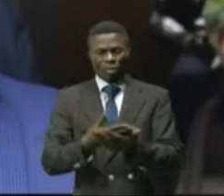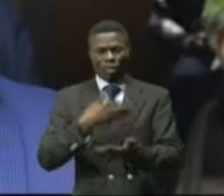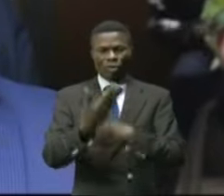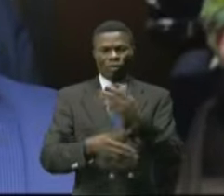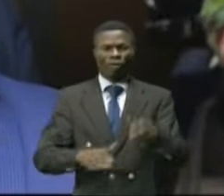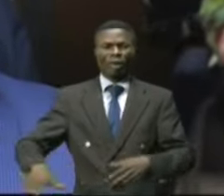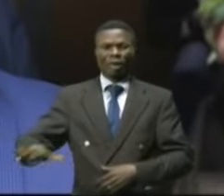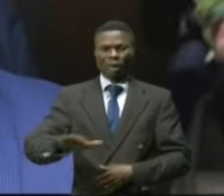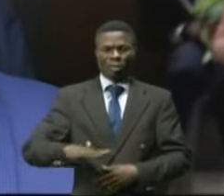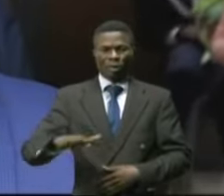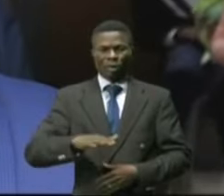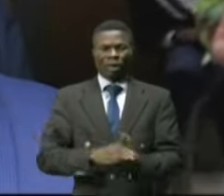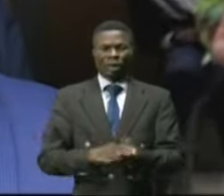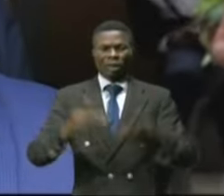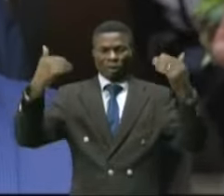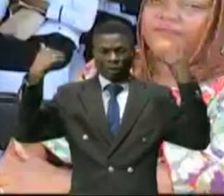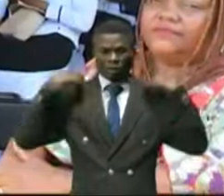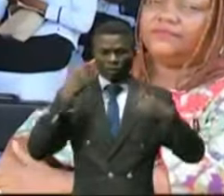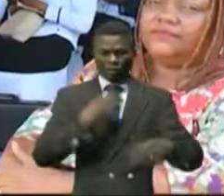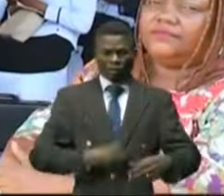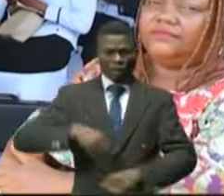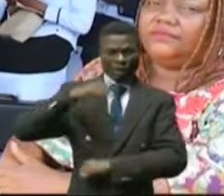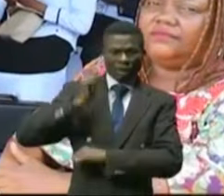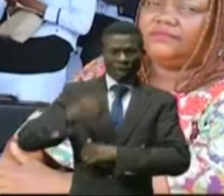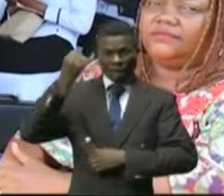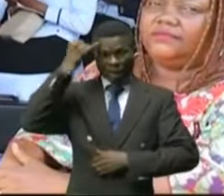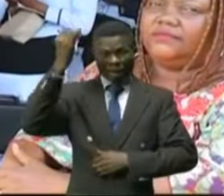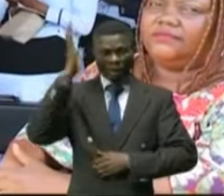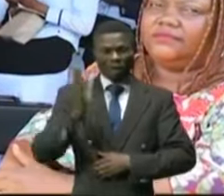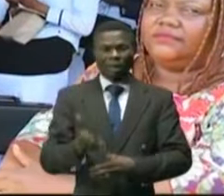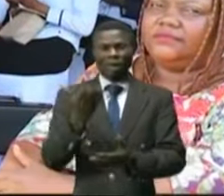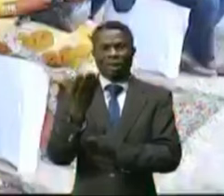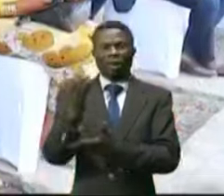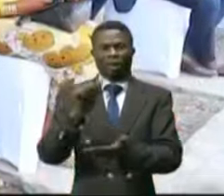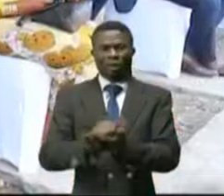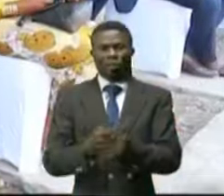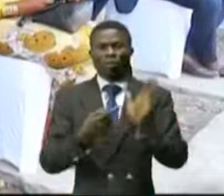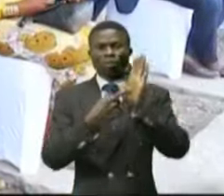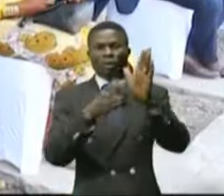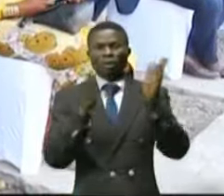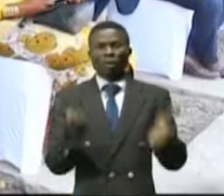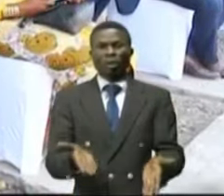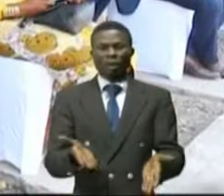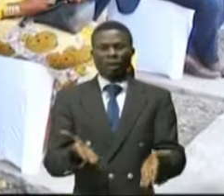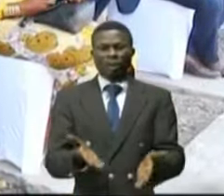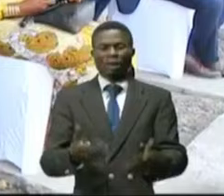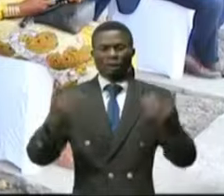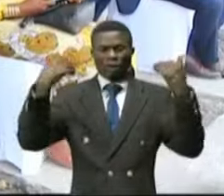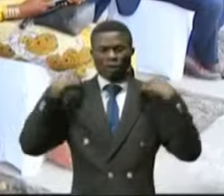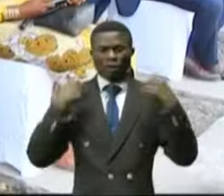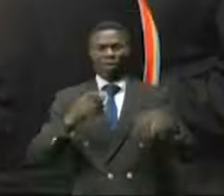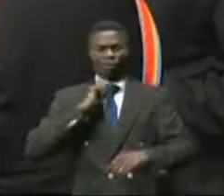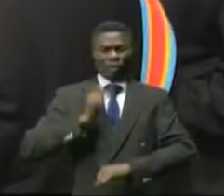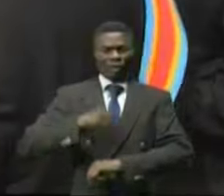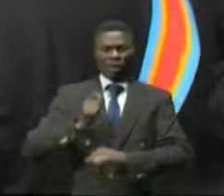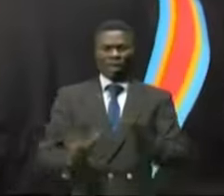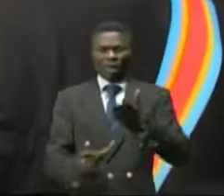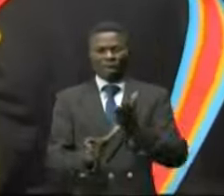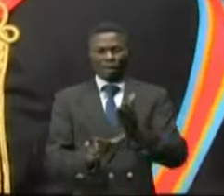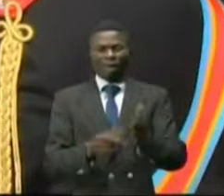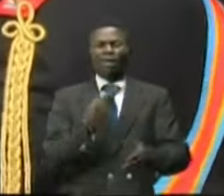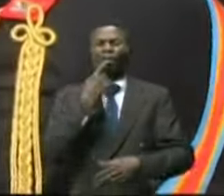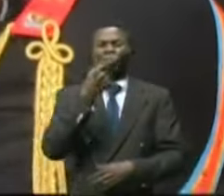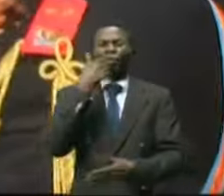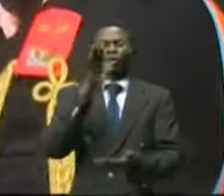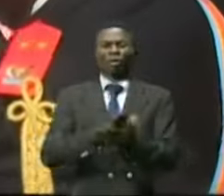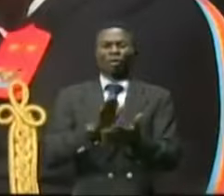nation. Le bâtonnier Chekele Michel, initiateur de la demande, représenté ici par le bâtonnier Jean-Claude Mbaki, n'a pas tari